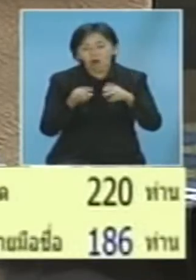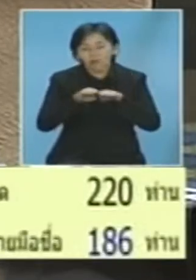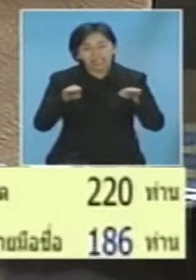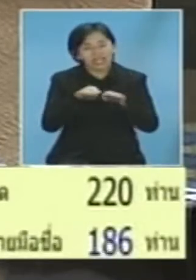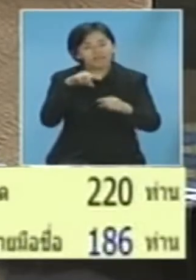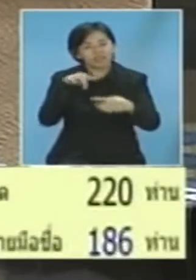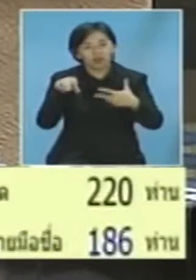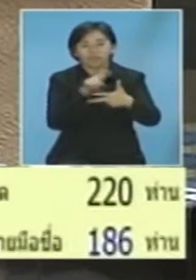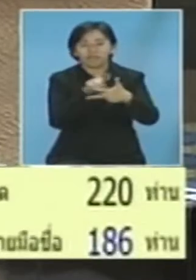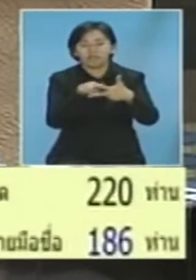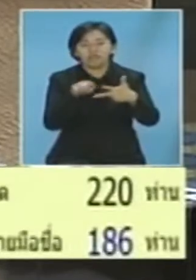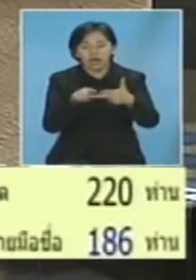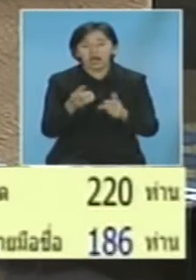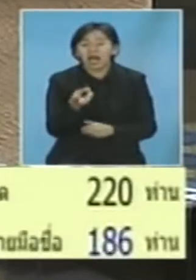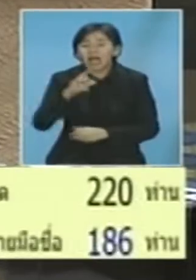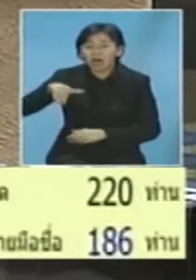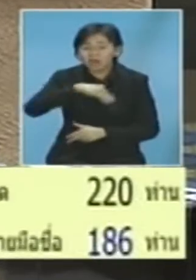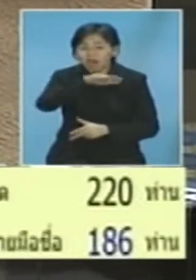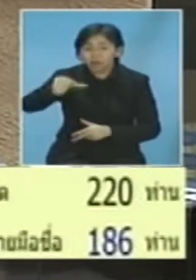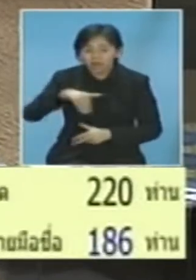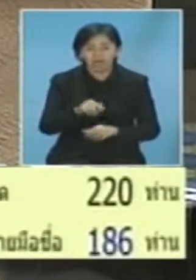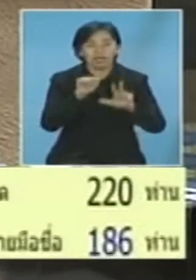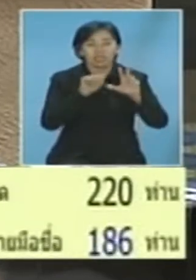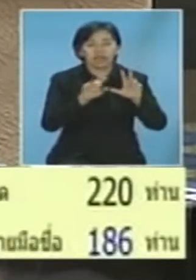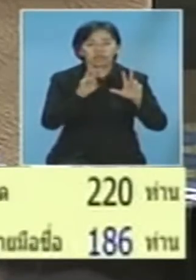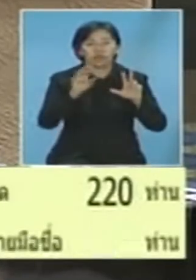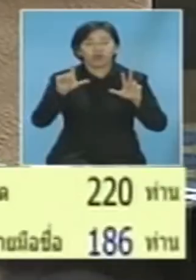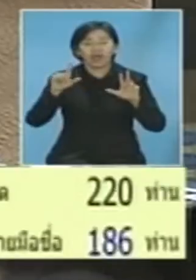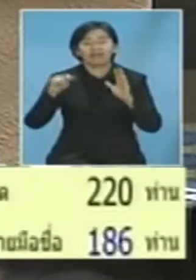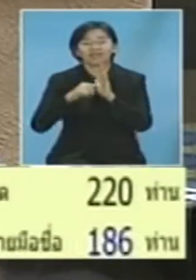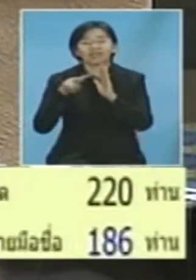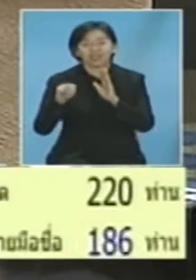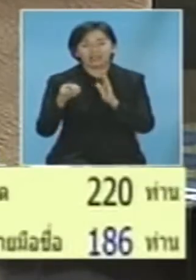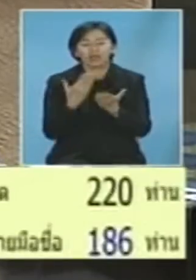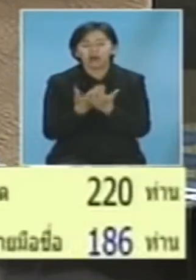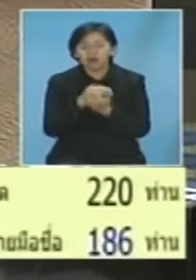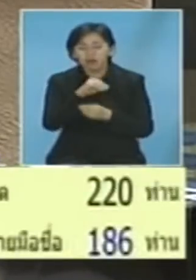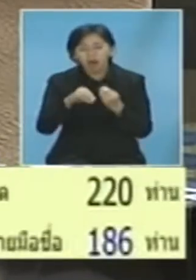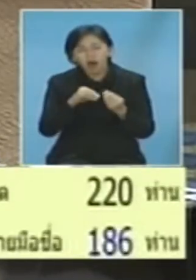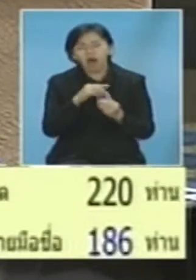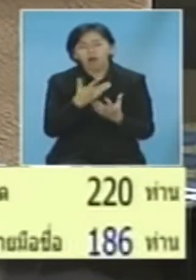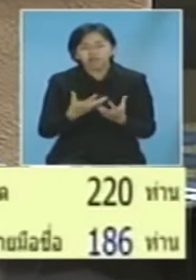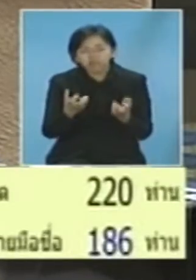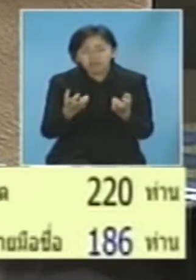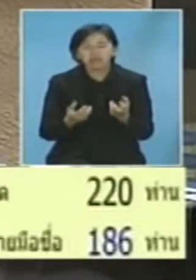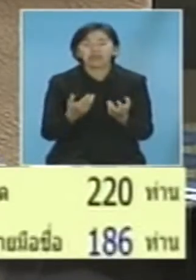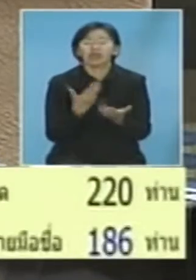านรวมปริมาณข้าวทั้งสิ้น 3.6 ล้านตันมูลค่าความเสียหายประมาณ